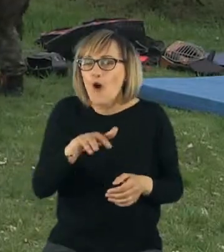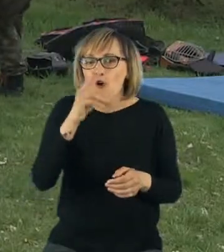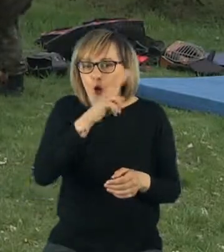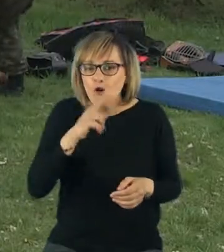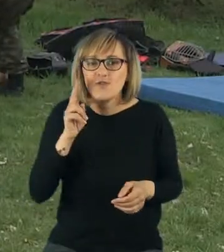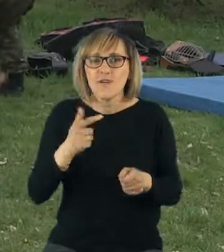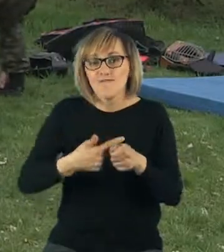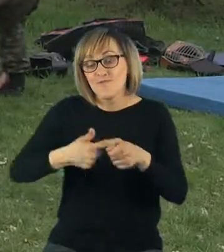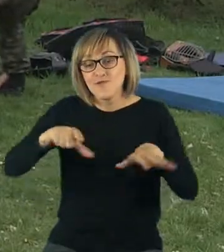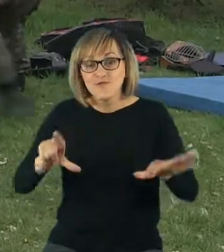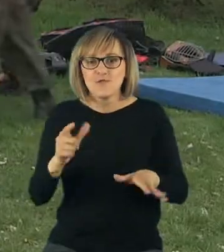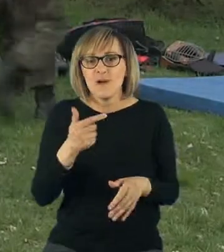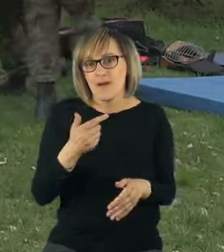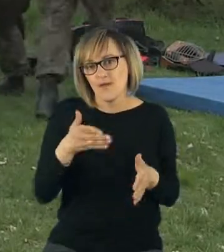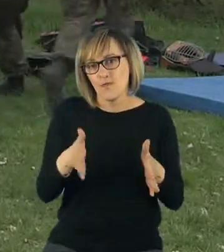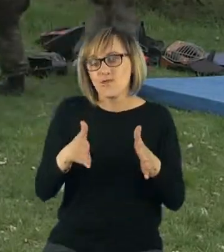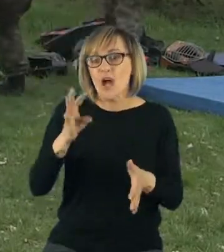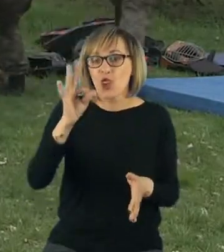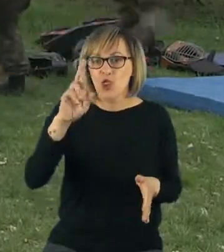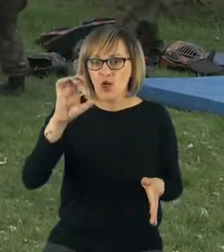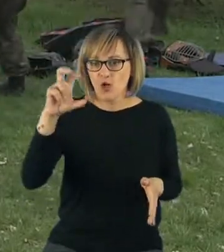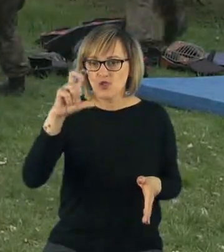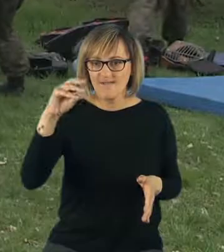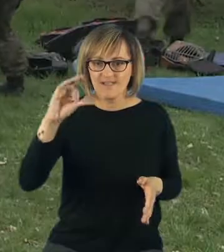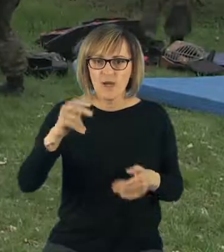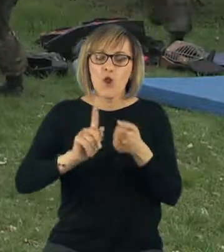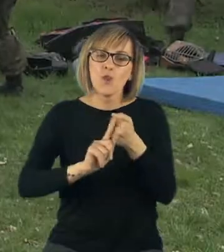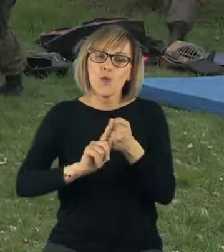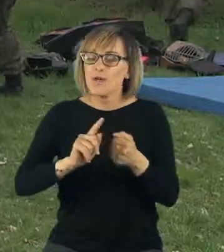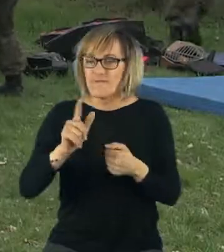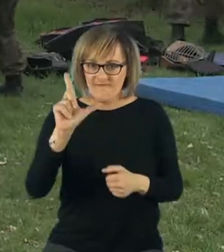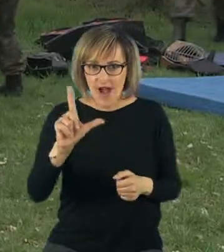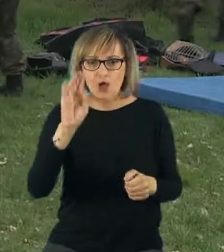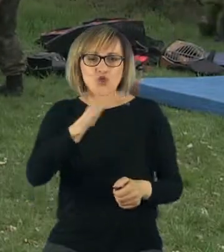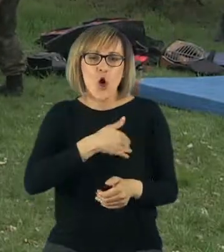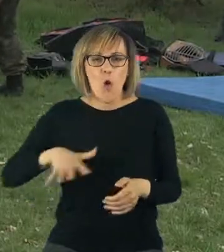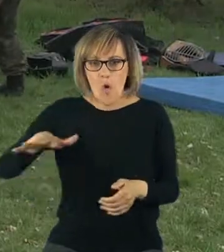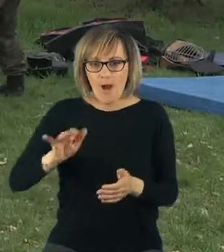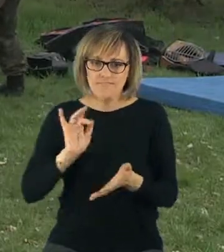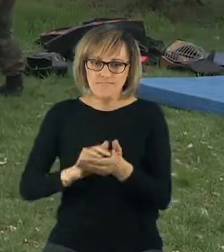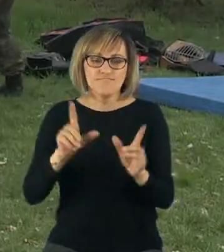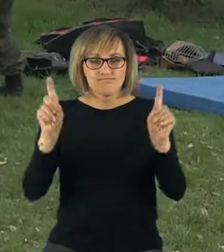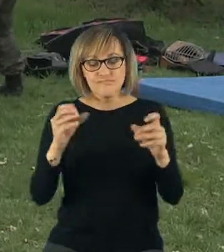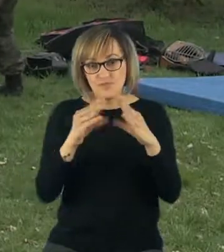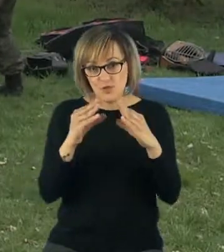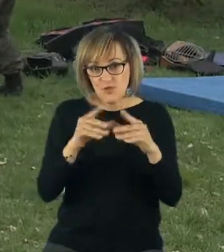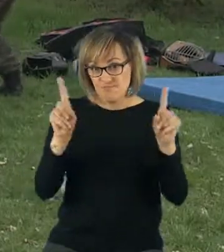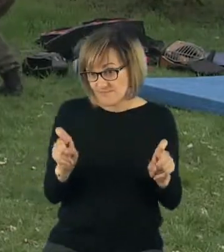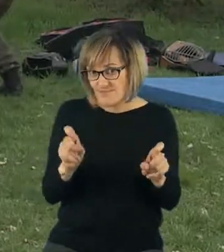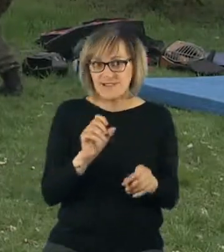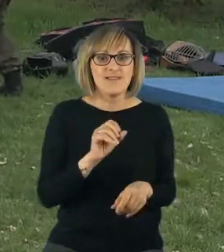rodziców 27 na ulicę Troczeskiego 2 do siedziby szkoły, zaczynamy o godzinie 10 i na pewno punktualnie